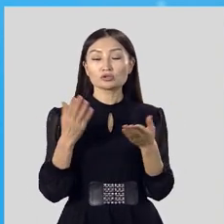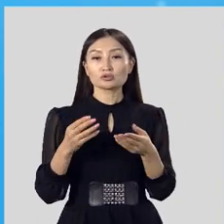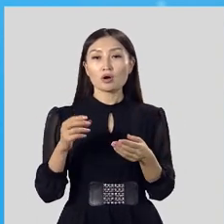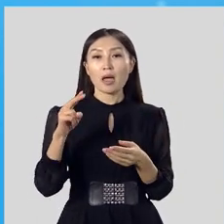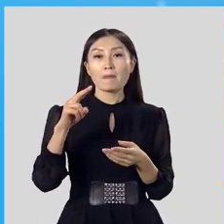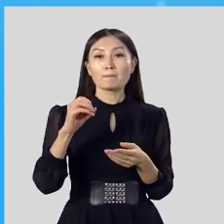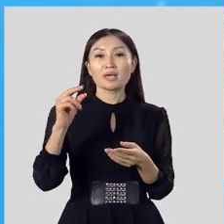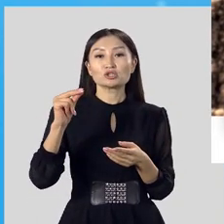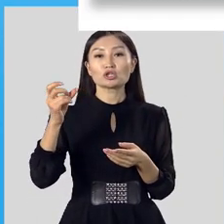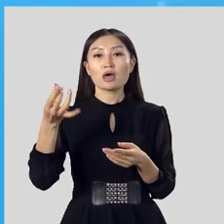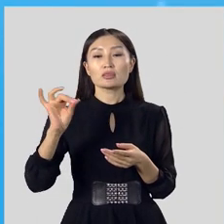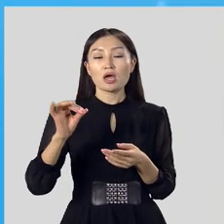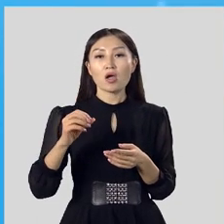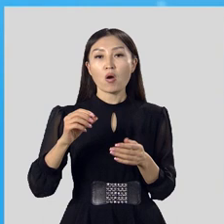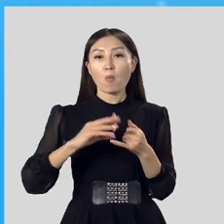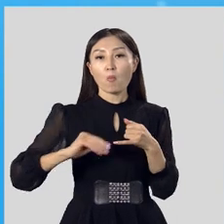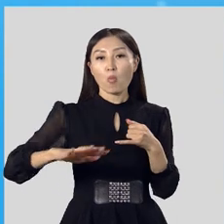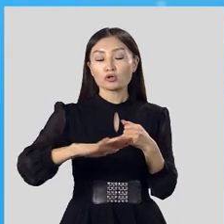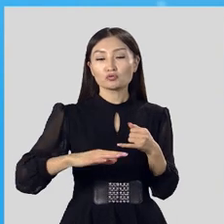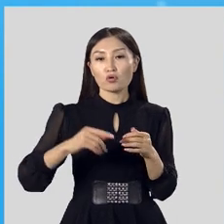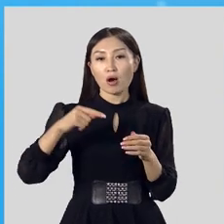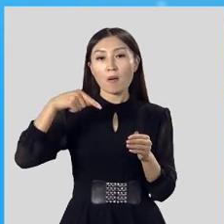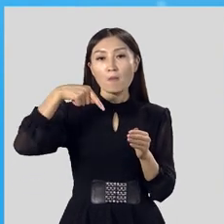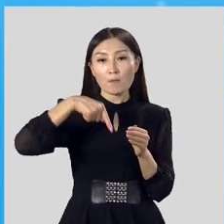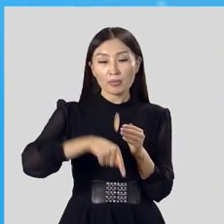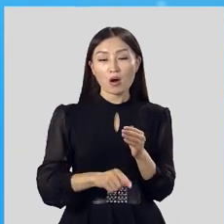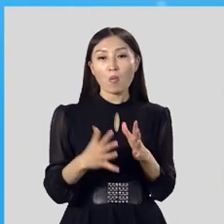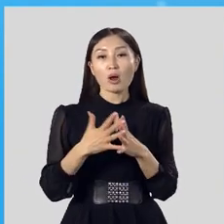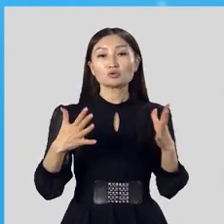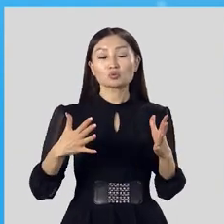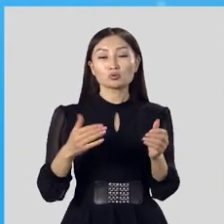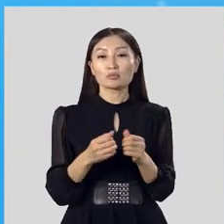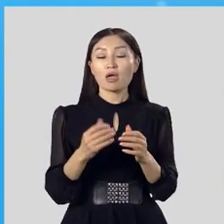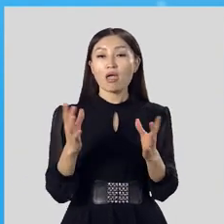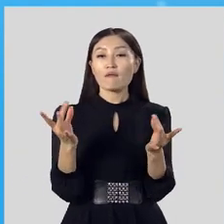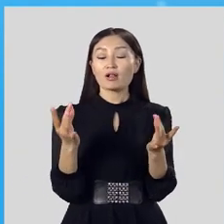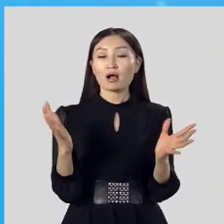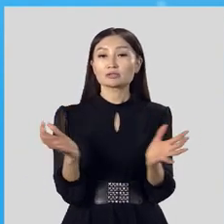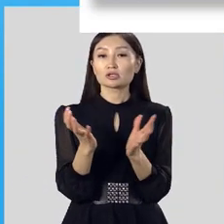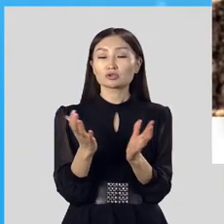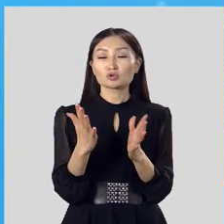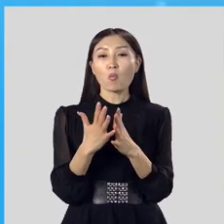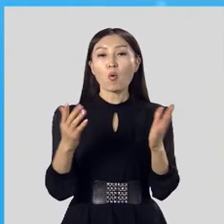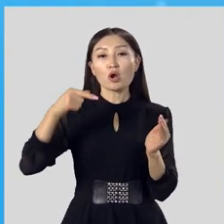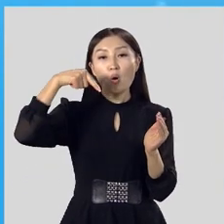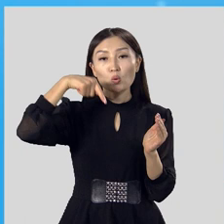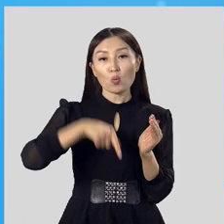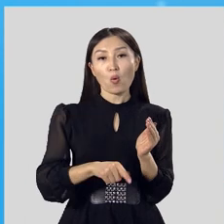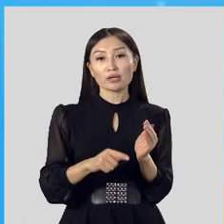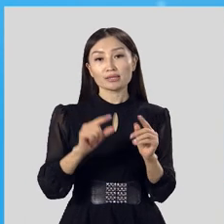в песчаной почве проникает на большую глубину, и влага сохраняется в более глубоких